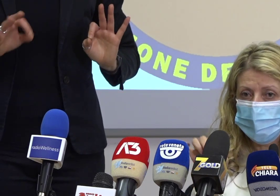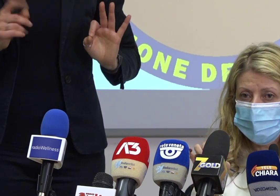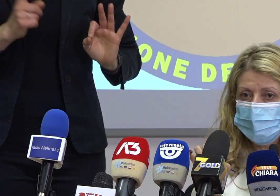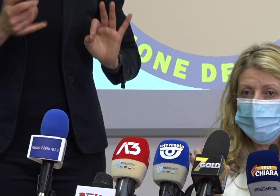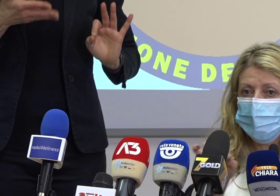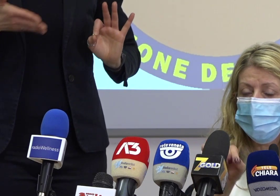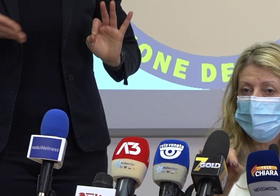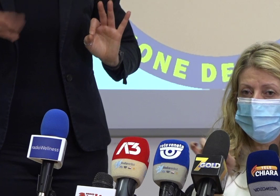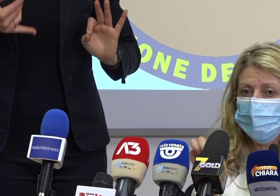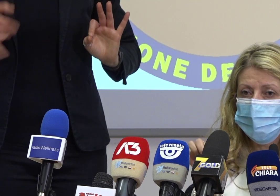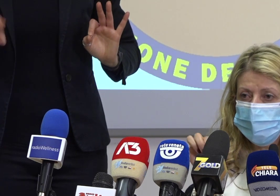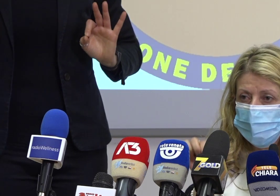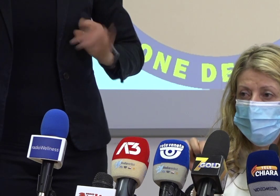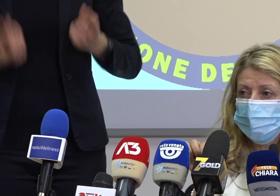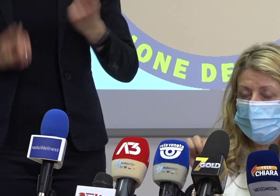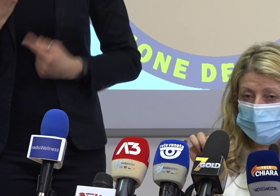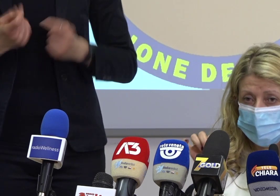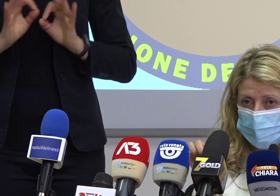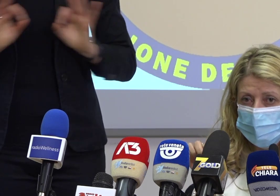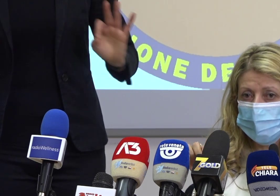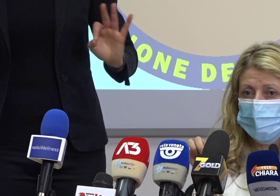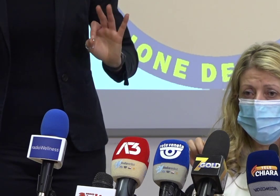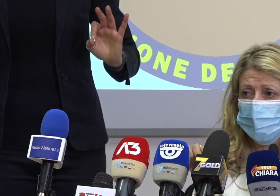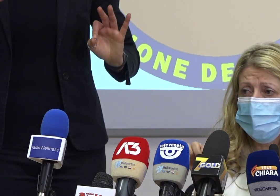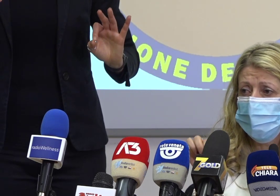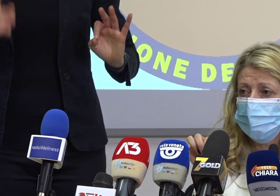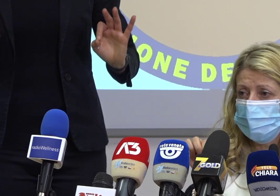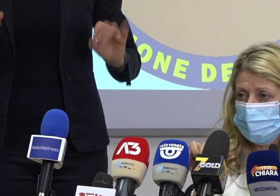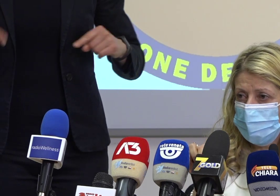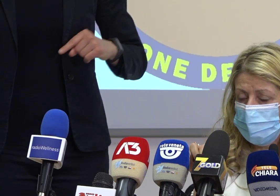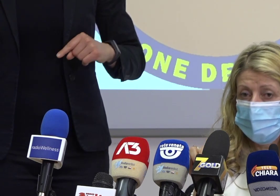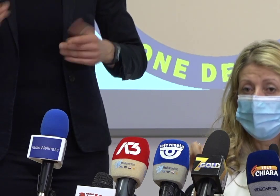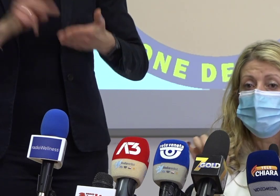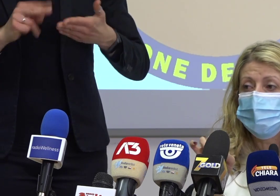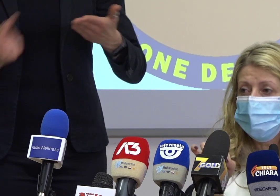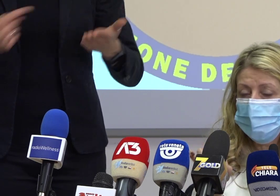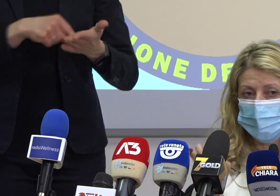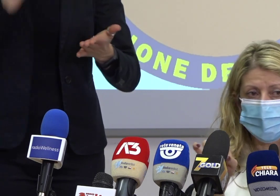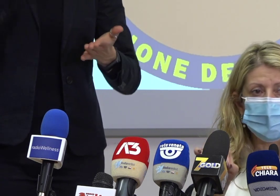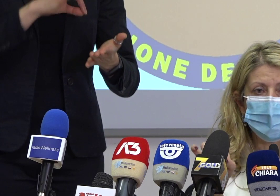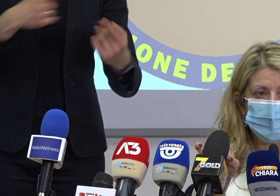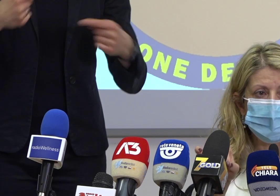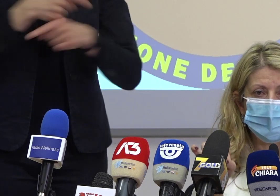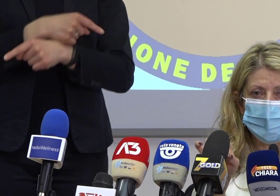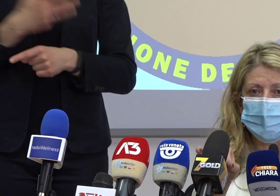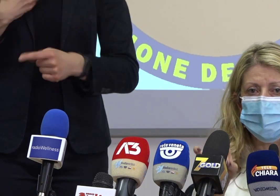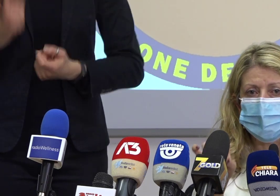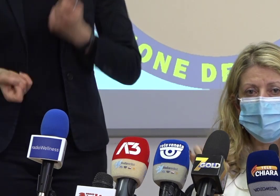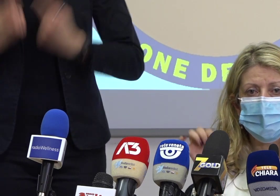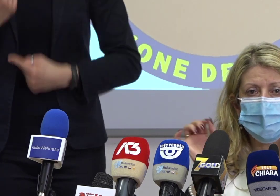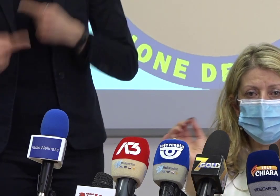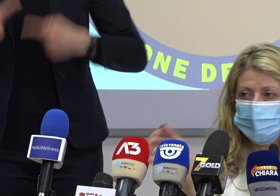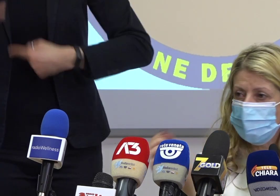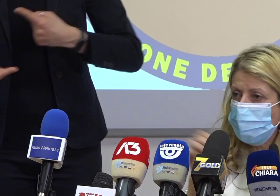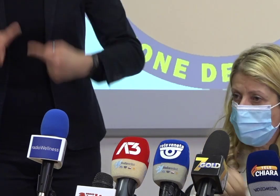della quarantena. Se sono asintomatici, al 14° giorno possono tornare a scuola. Se invece continuano ad essere